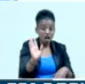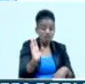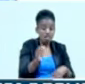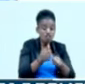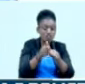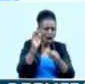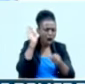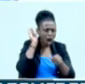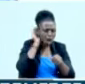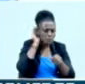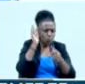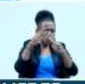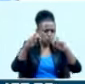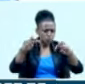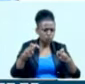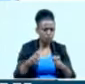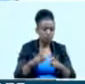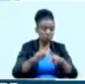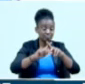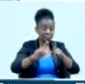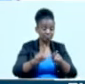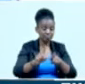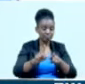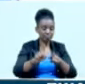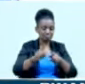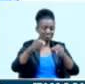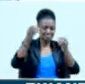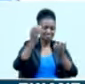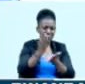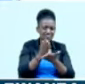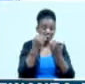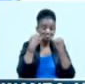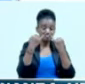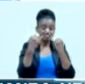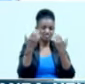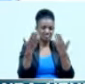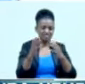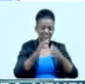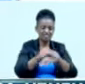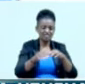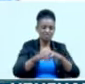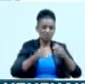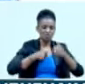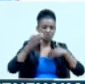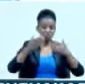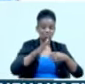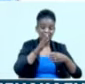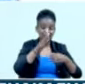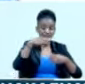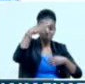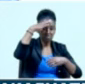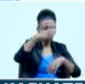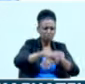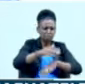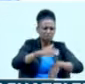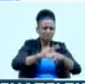tugikurikirana amakuru tugenzura ariko noneho twakunze no kubivuga nta munyarwanda ukwiye gutegereza ko polisi mufata ngo imujyane